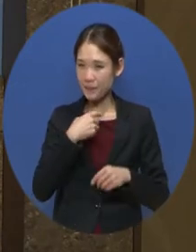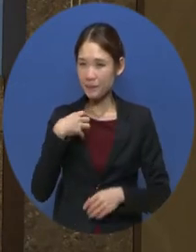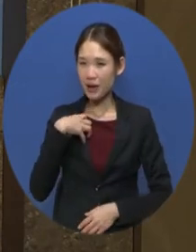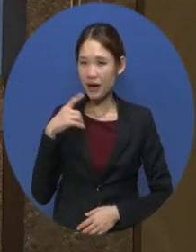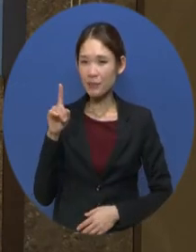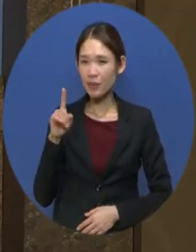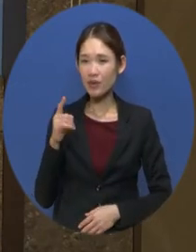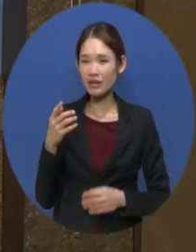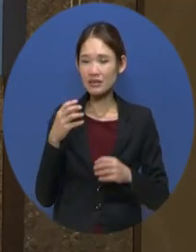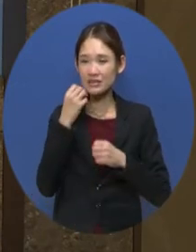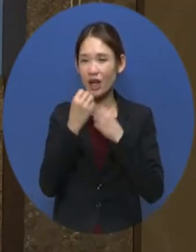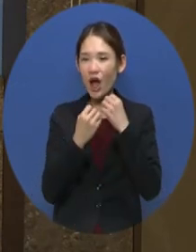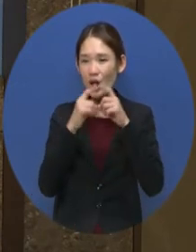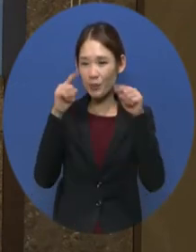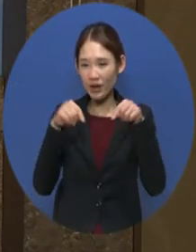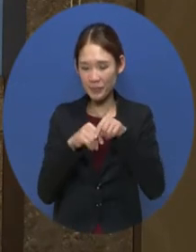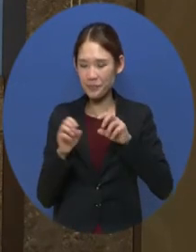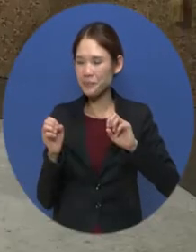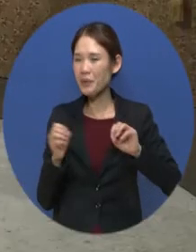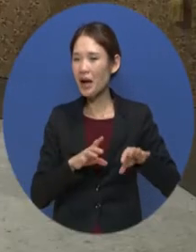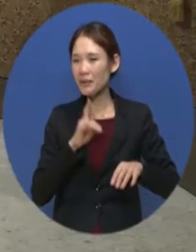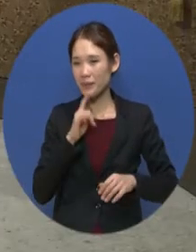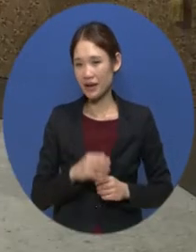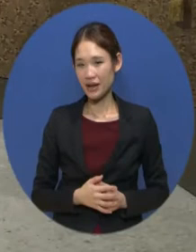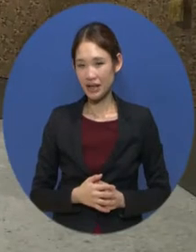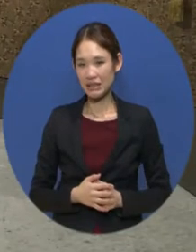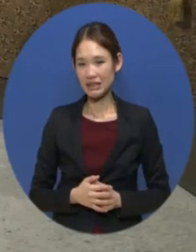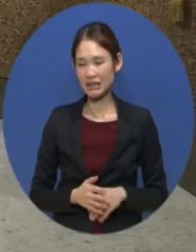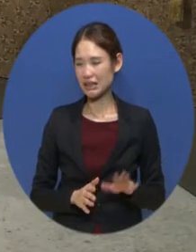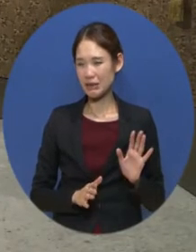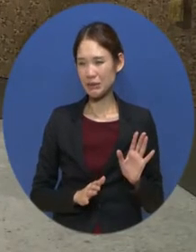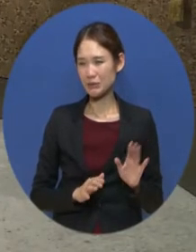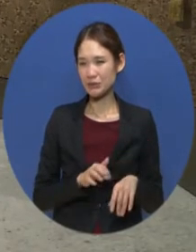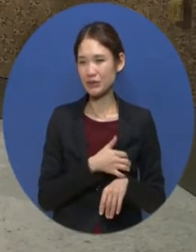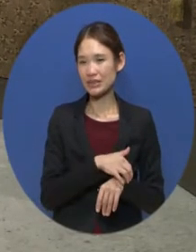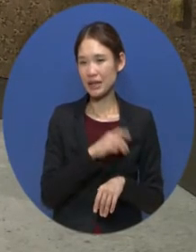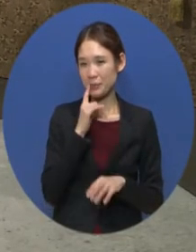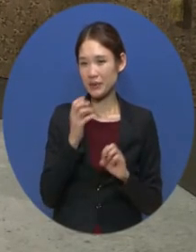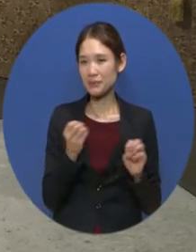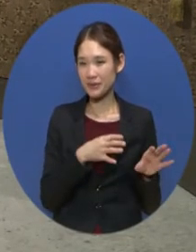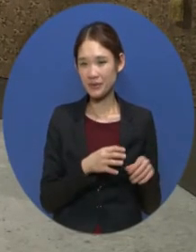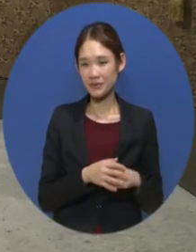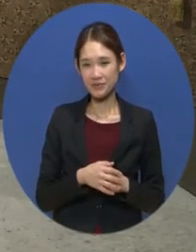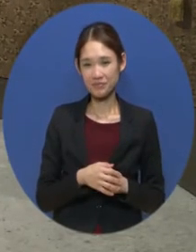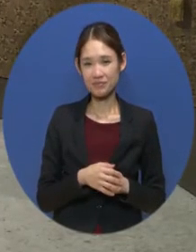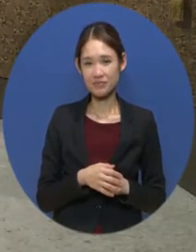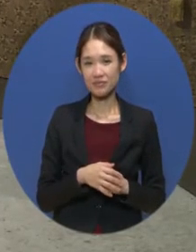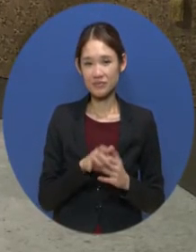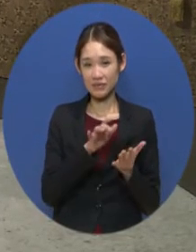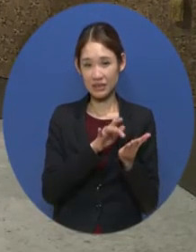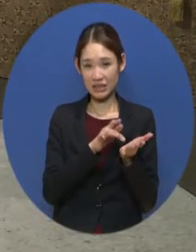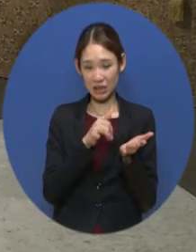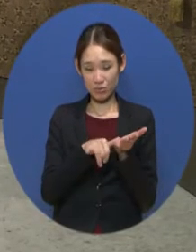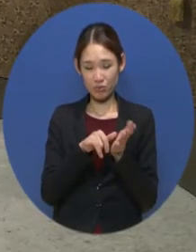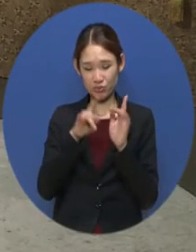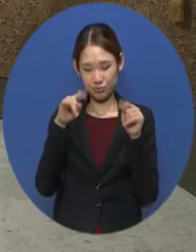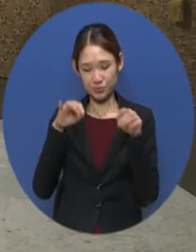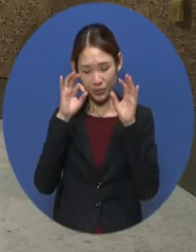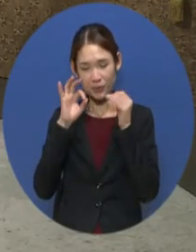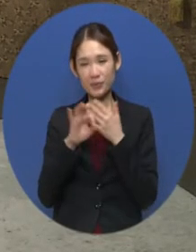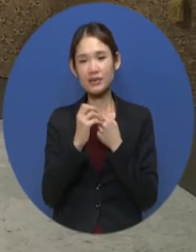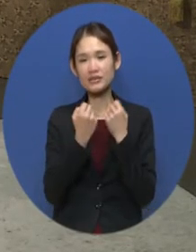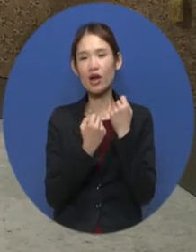일이 설명서부터 버리는 거래요. 그렇죠. 거치장스러우니까는. 그렇죠. 근데 이 의약품에 보면은